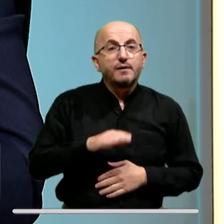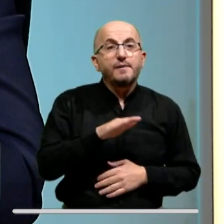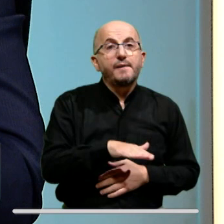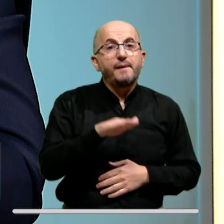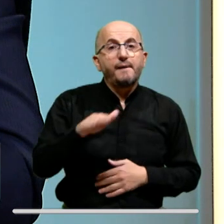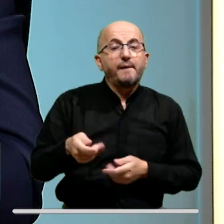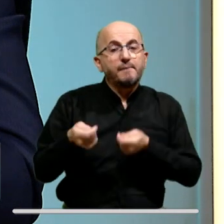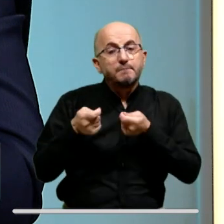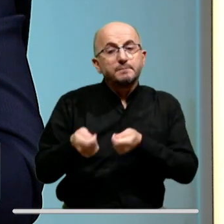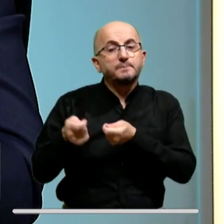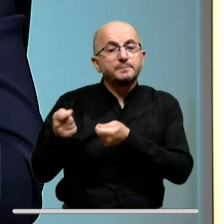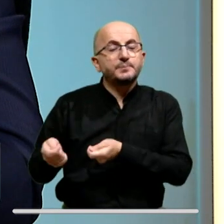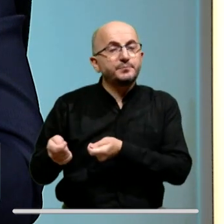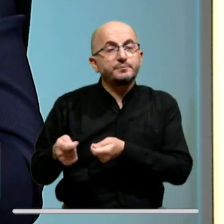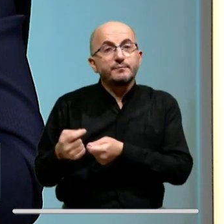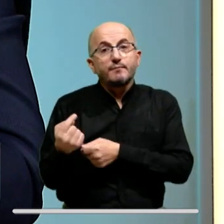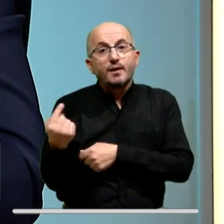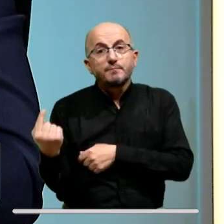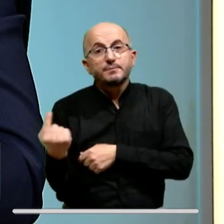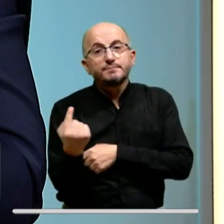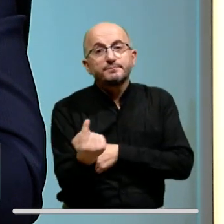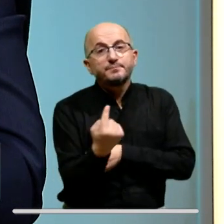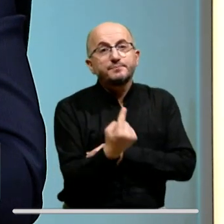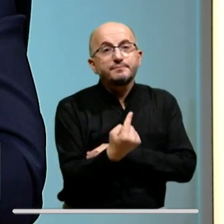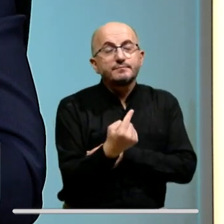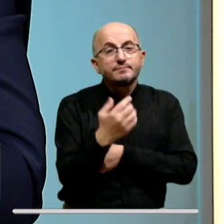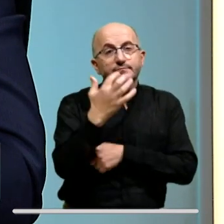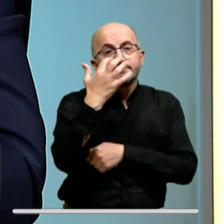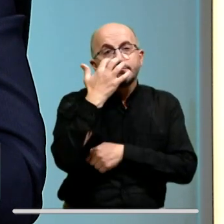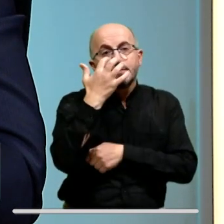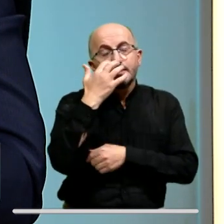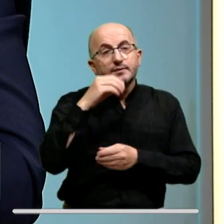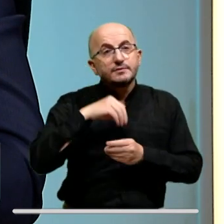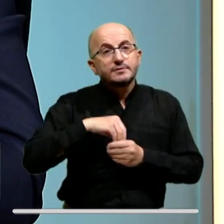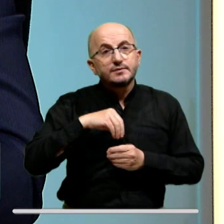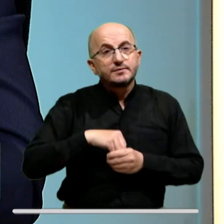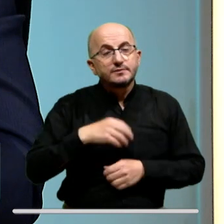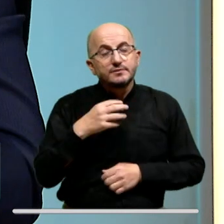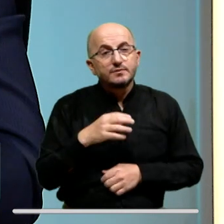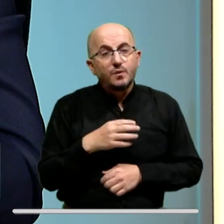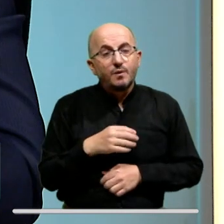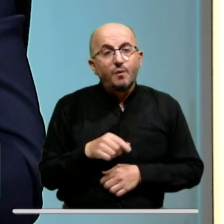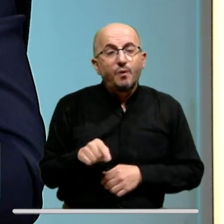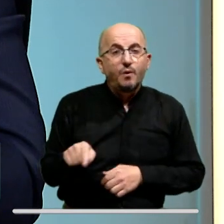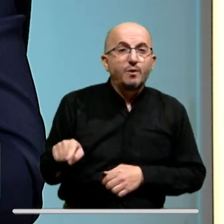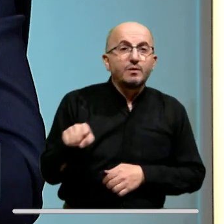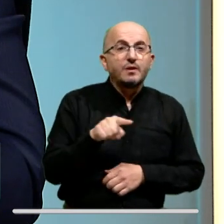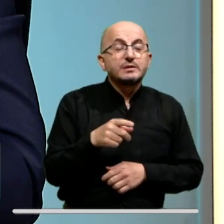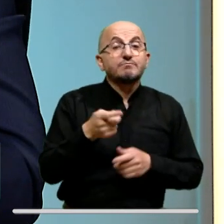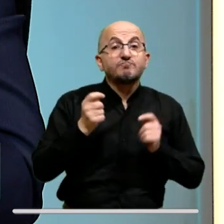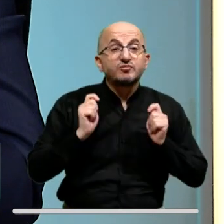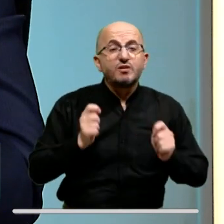evlatlarını yetiştirirken her birinden bir beklenti içerisindedirler. Yani onları